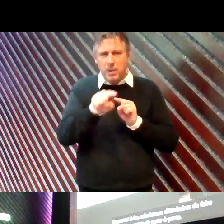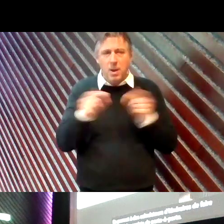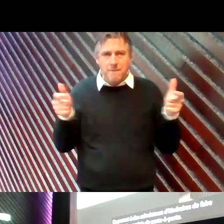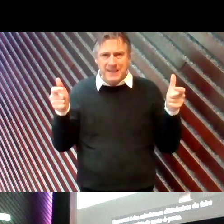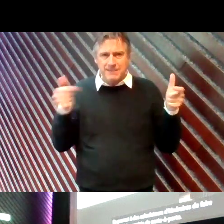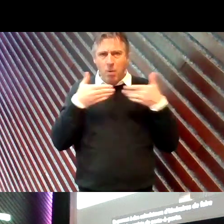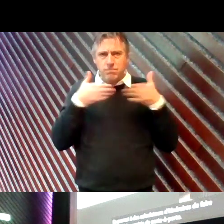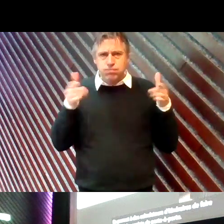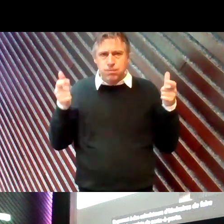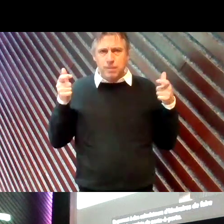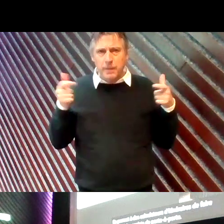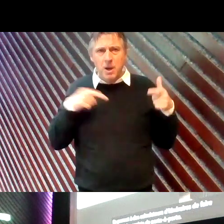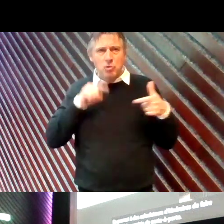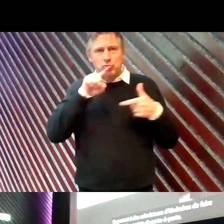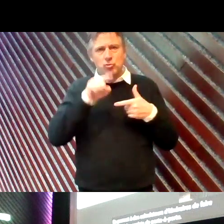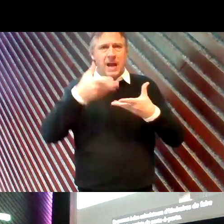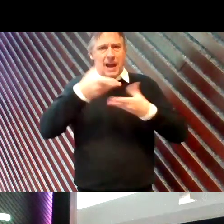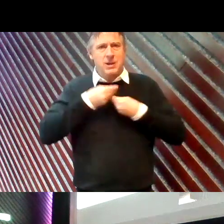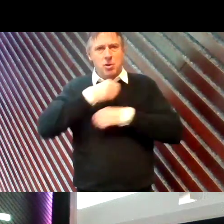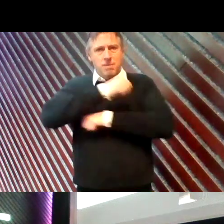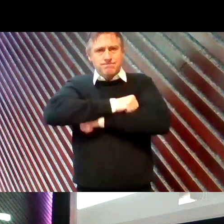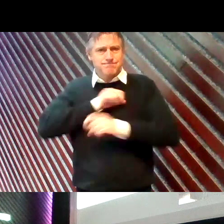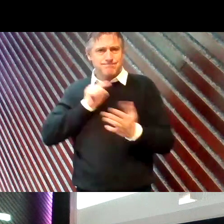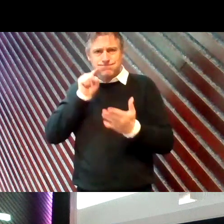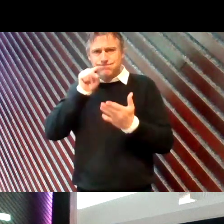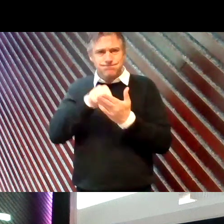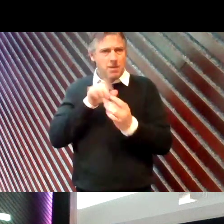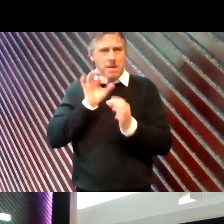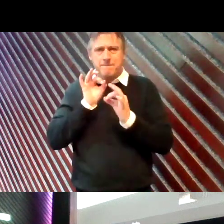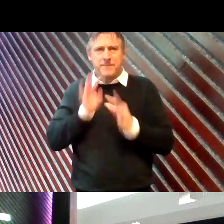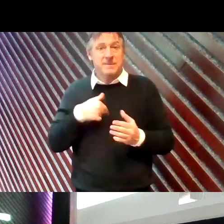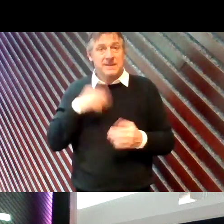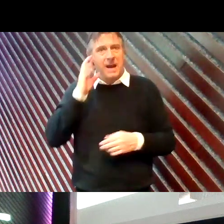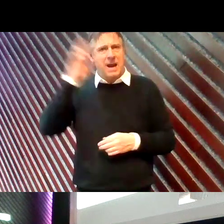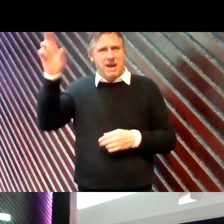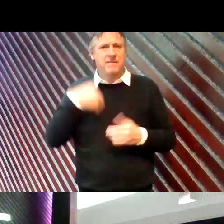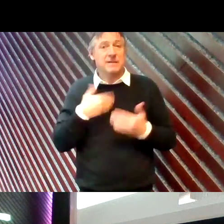ça c'est notre rêve c'est ce que favorise l'open data